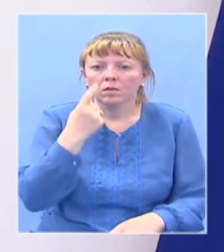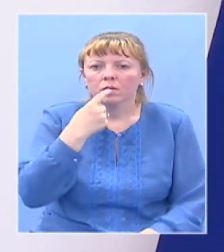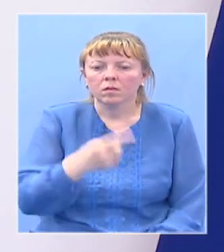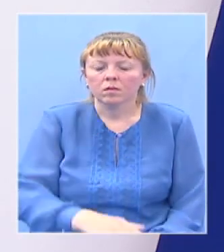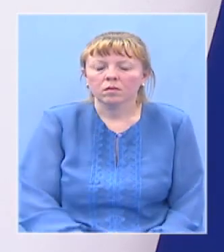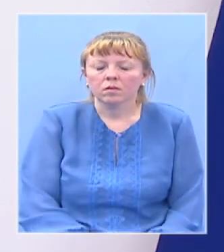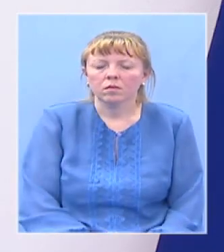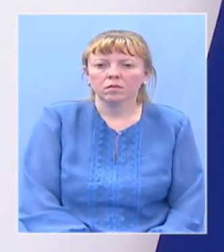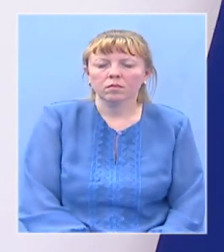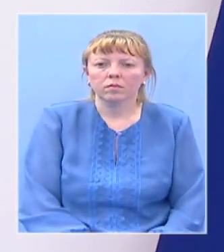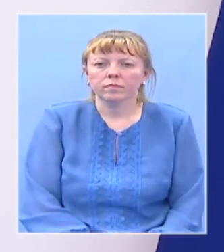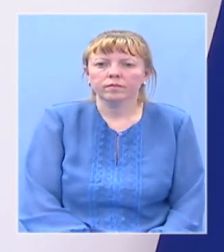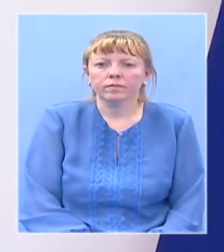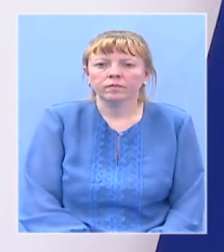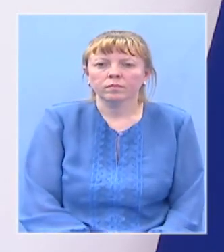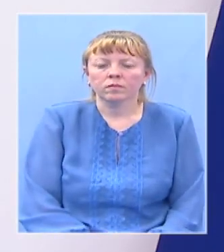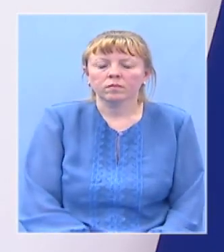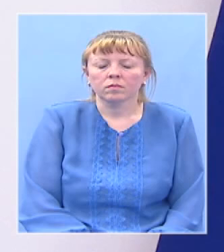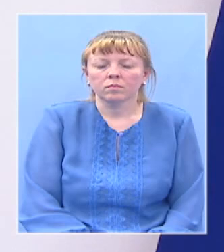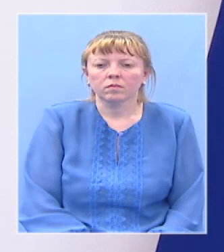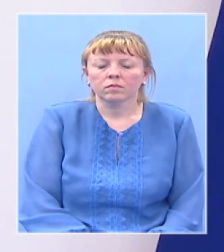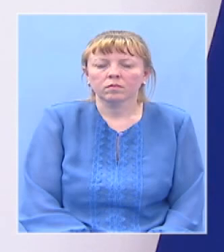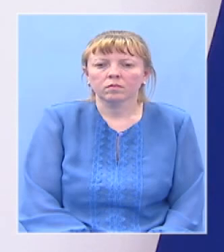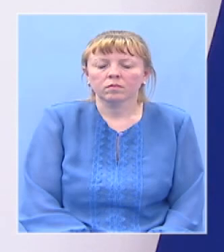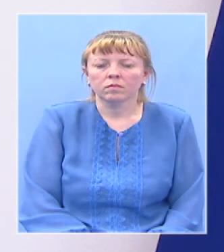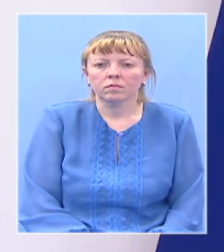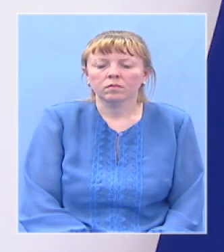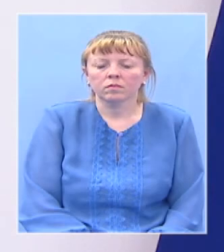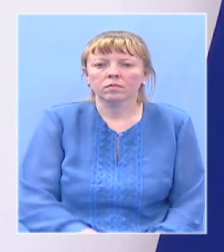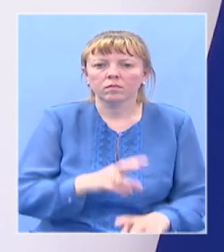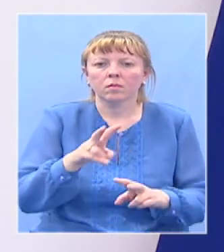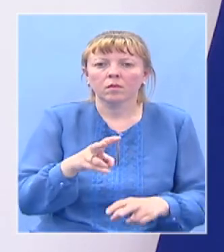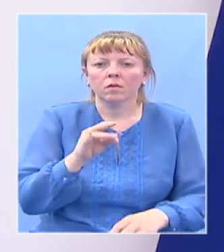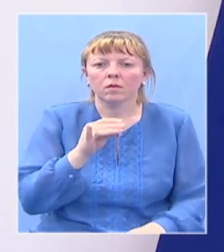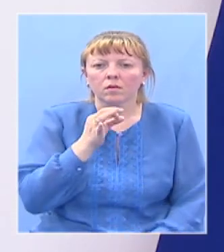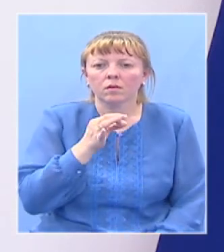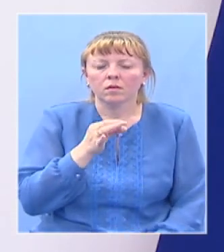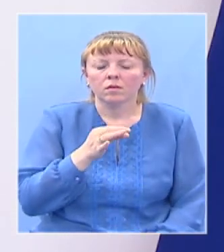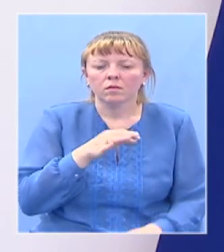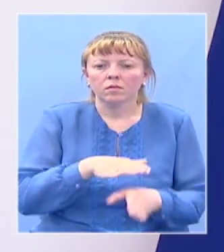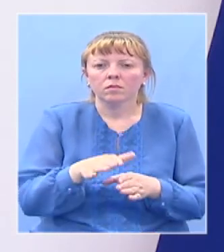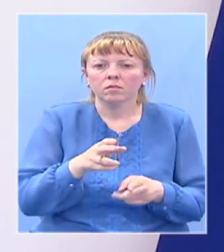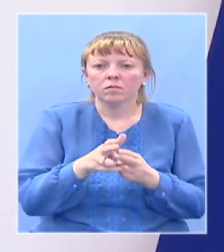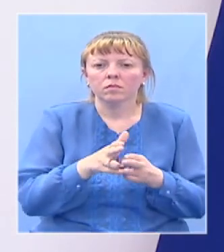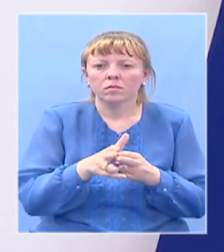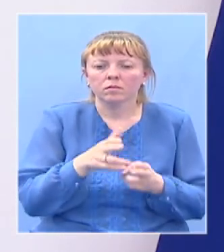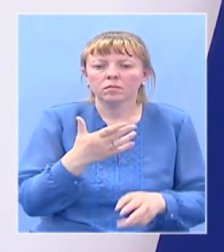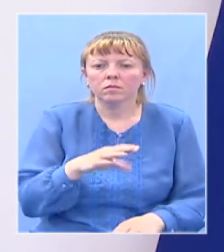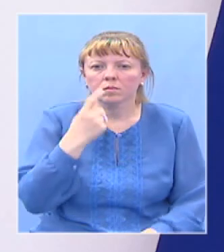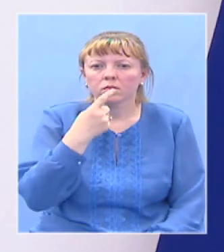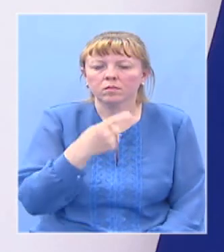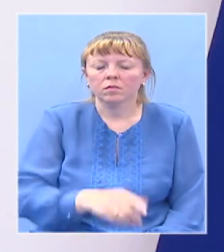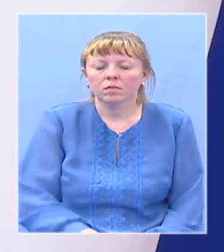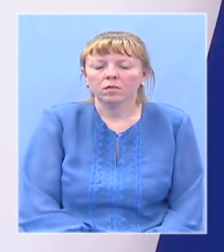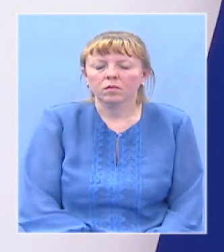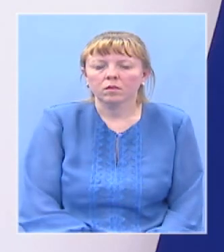или же от физических юридических лиц э также бывают э проверки на линии это у нас осуществляются пассажирские поезда проверяется органам транспортного